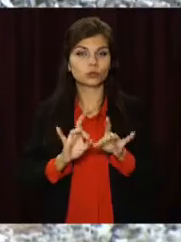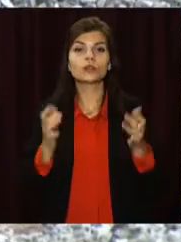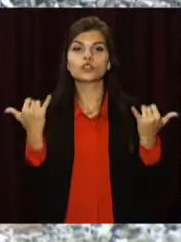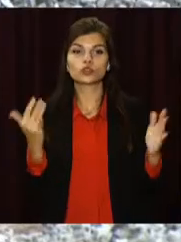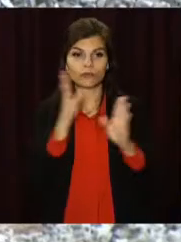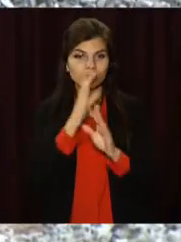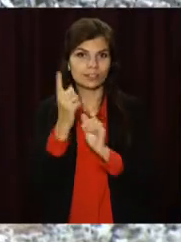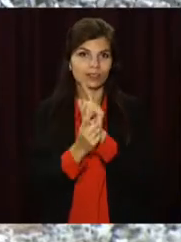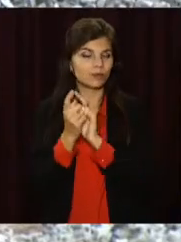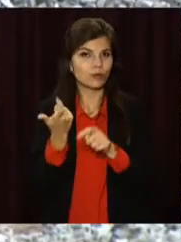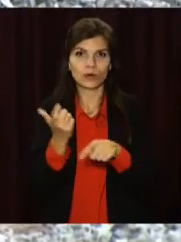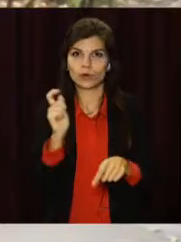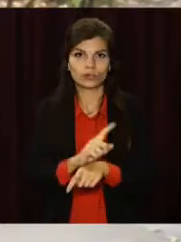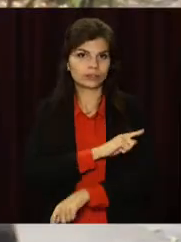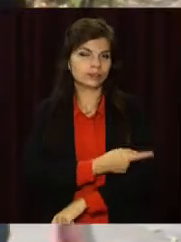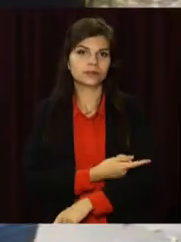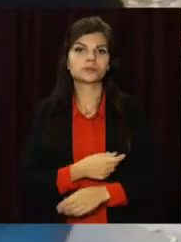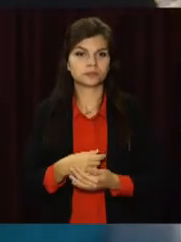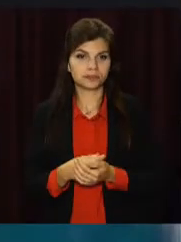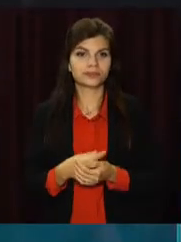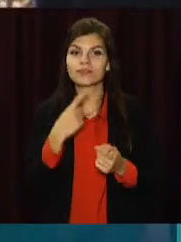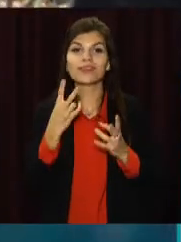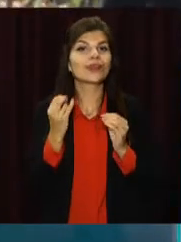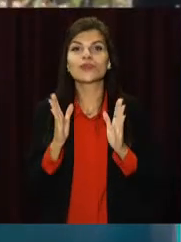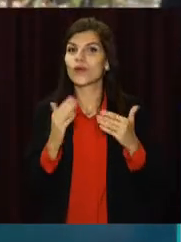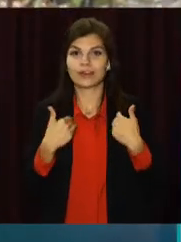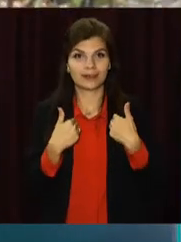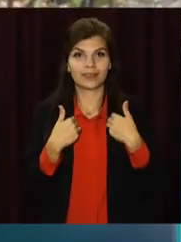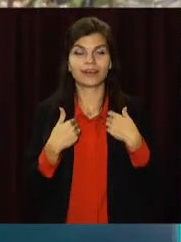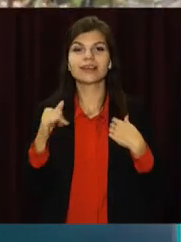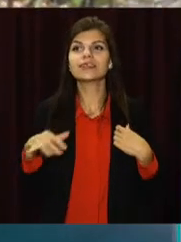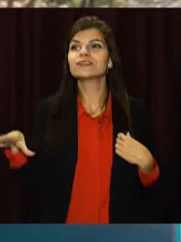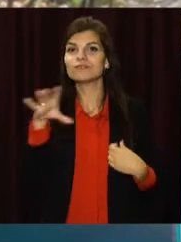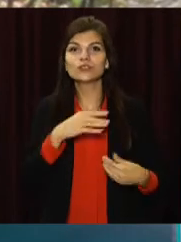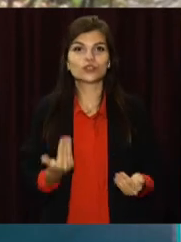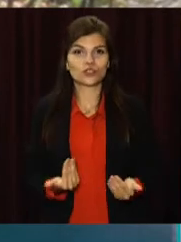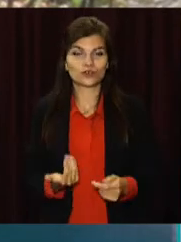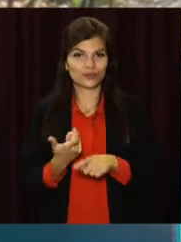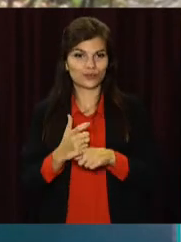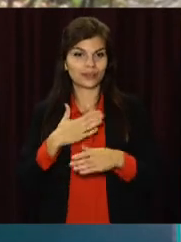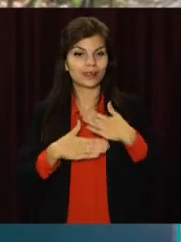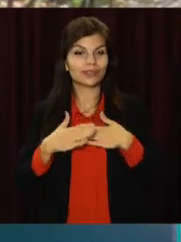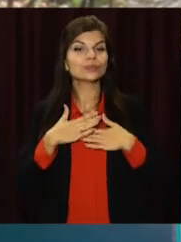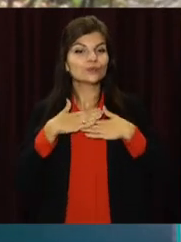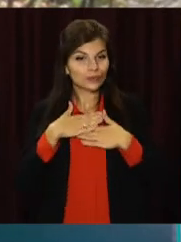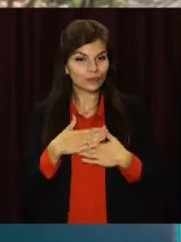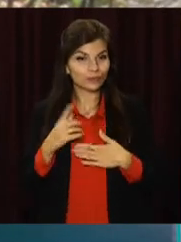вулиця змінюється кардинально. Не тільки я рада, рада всі жителі. З